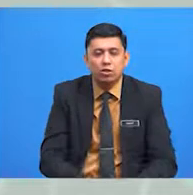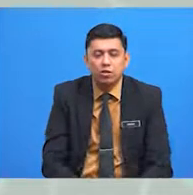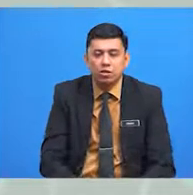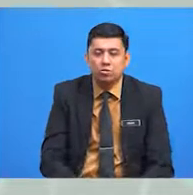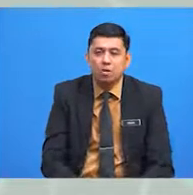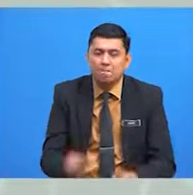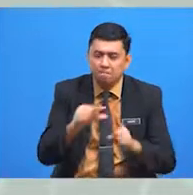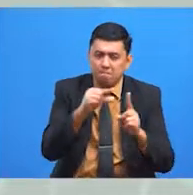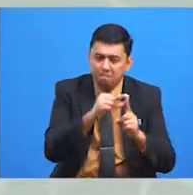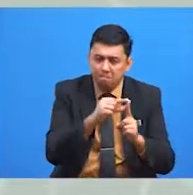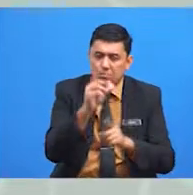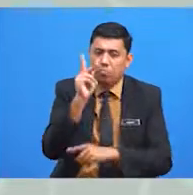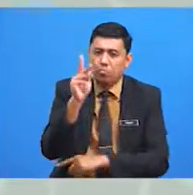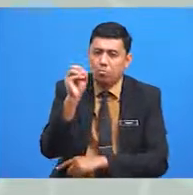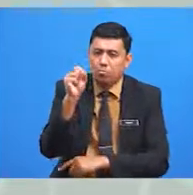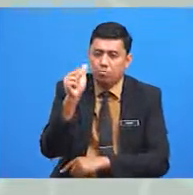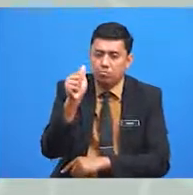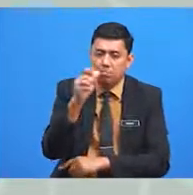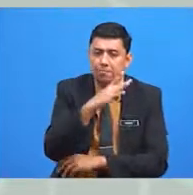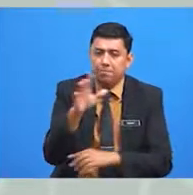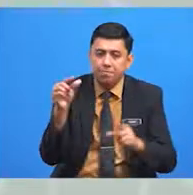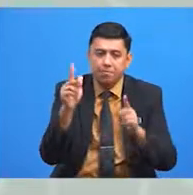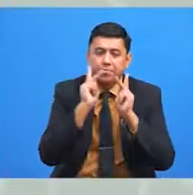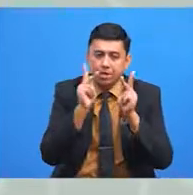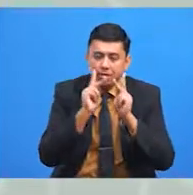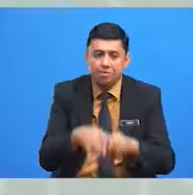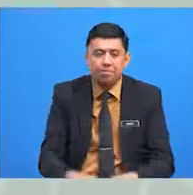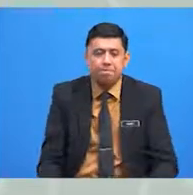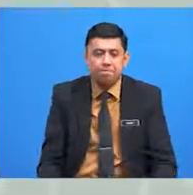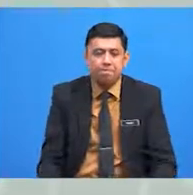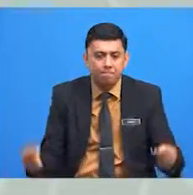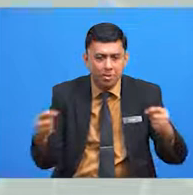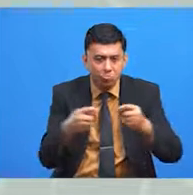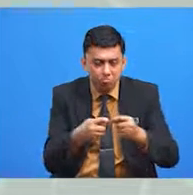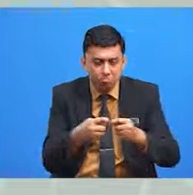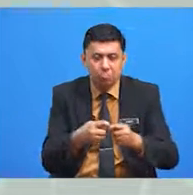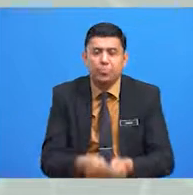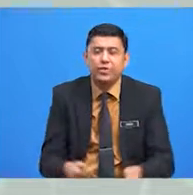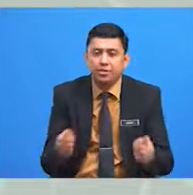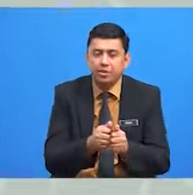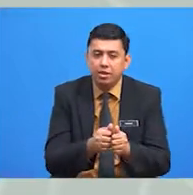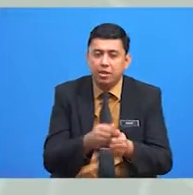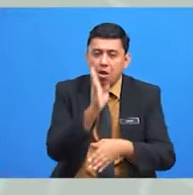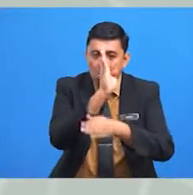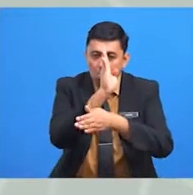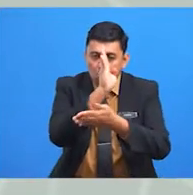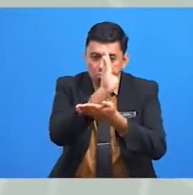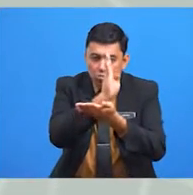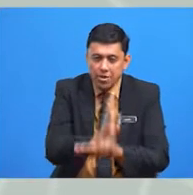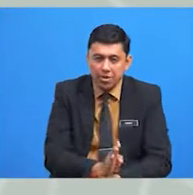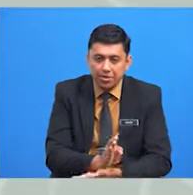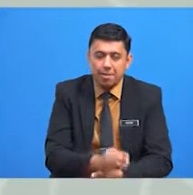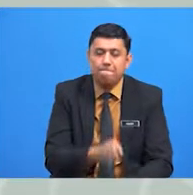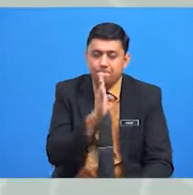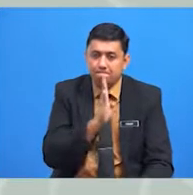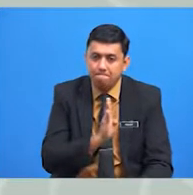kata baharu hasil daripada pertembungan budaya Barat dan Timur.